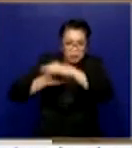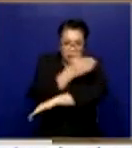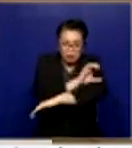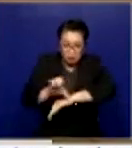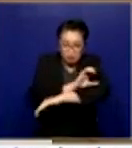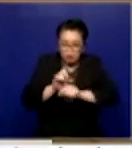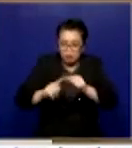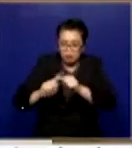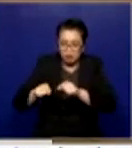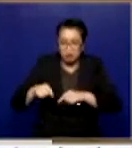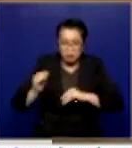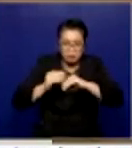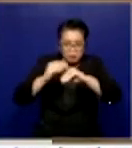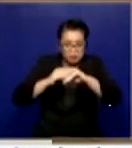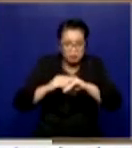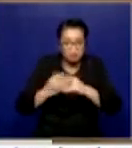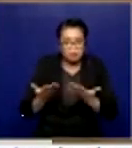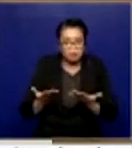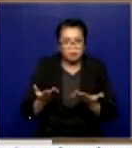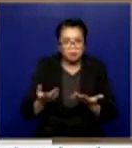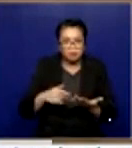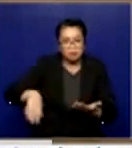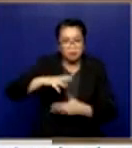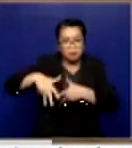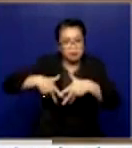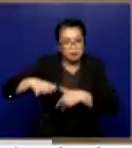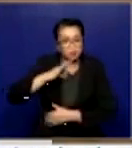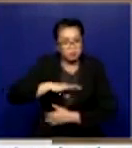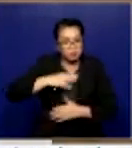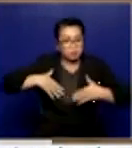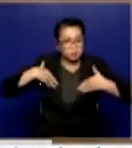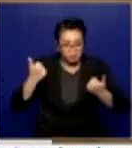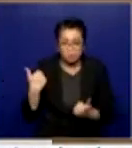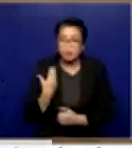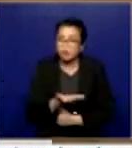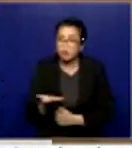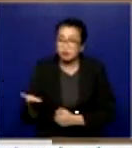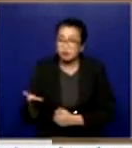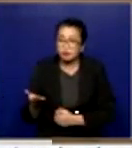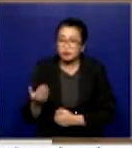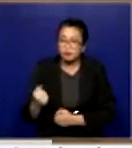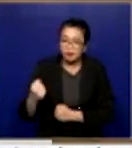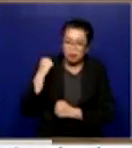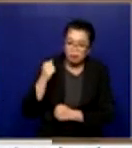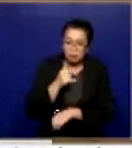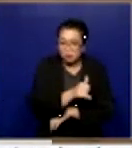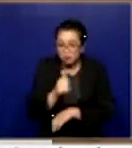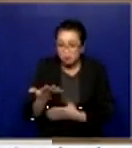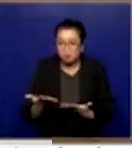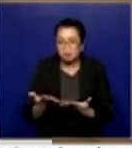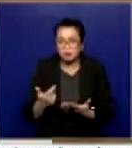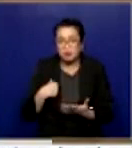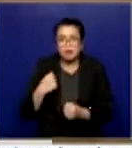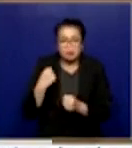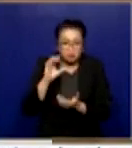โอ้นี่ธนบรรณต้องเพิ่มขึ้นไหมแต่เพิ่มขึ้นแล้วปัดชนมีความสุขใช่ไหมเรามีกำลังที่จะดำเนินการได้